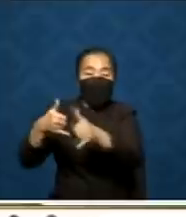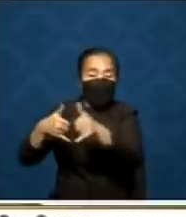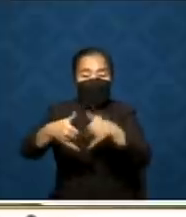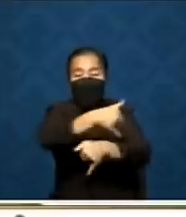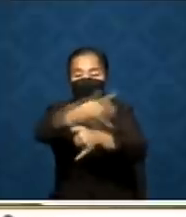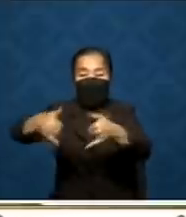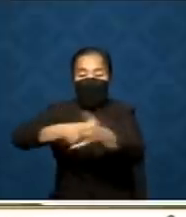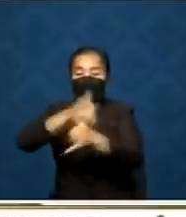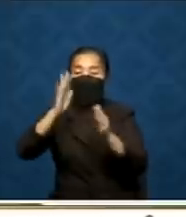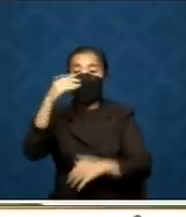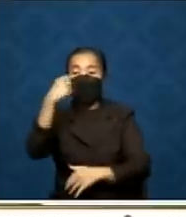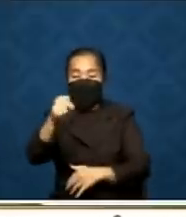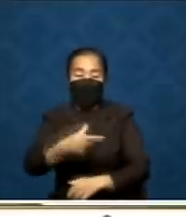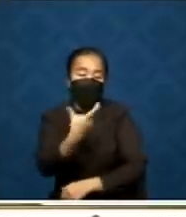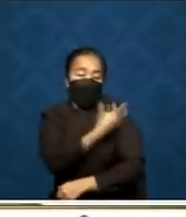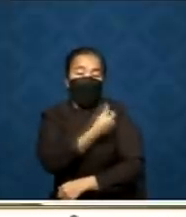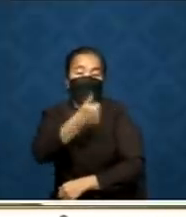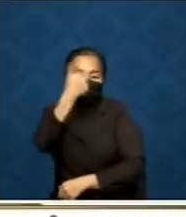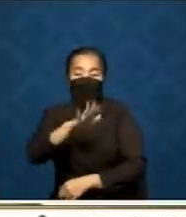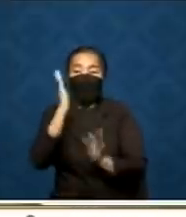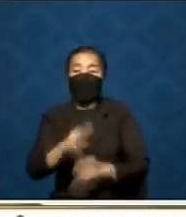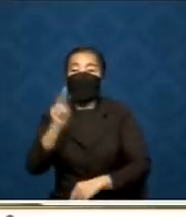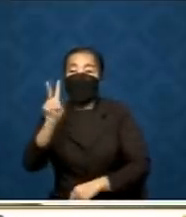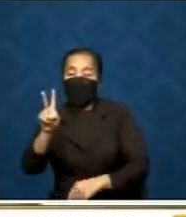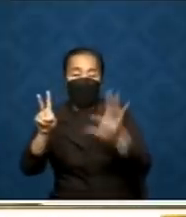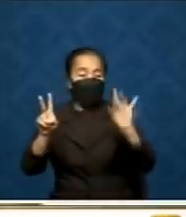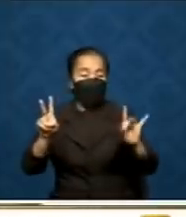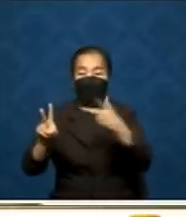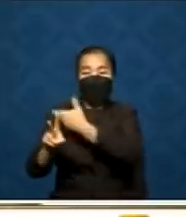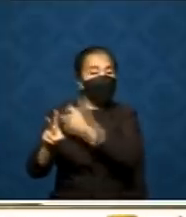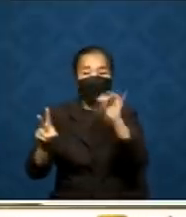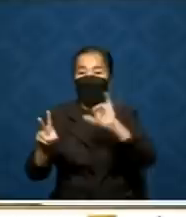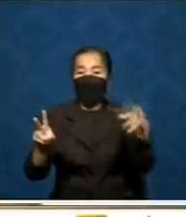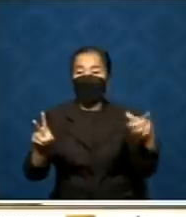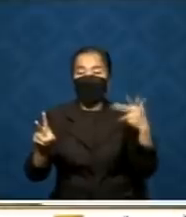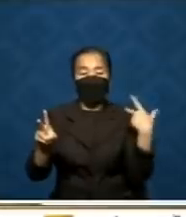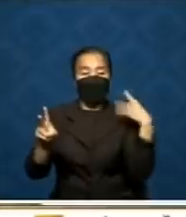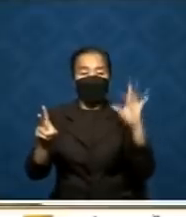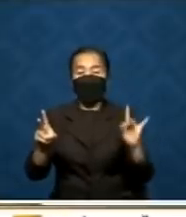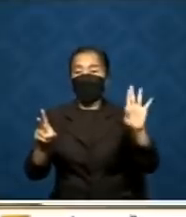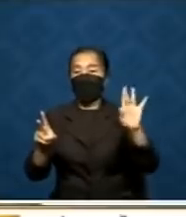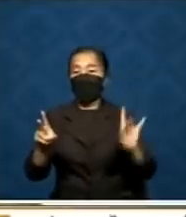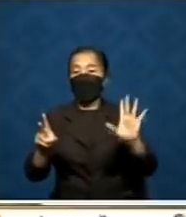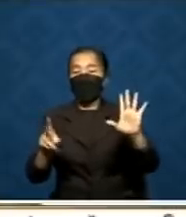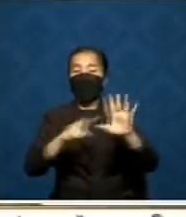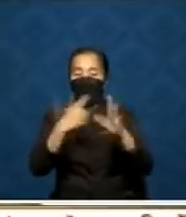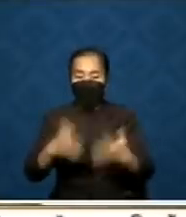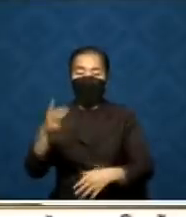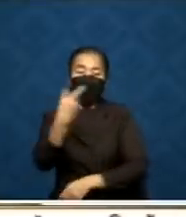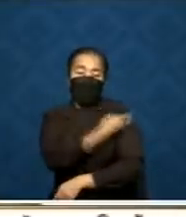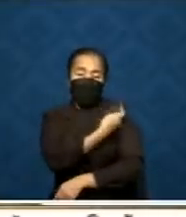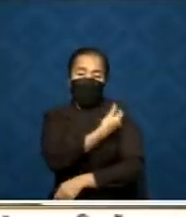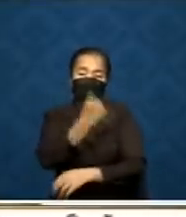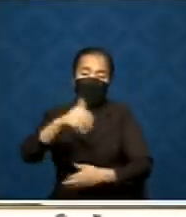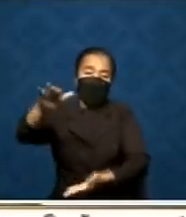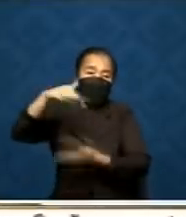สิบคนฉีดวัคซีนแค่สองคนอีก 8คนยังไม่ฉีดไม่เต็มเดียวแล้ววัคซีนมันจะมา 3รอบแล้ว